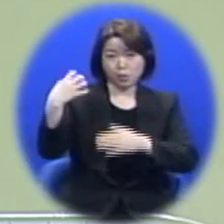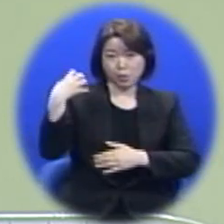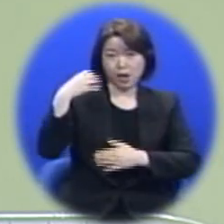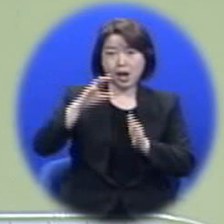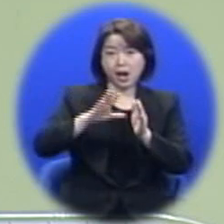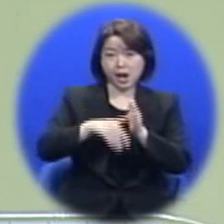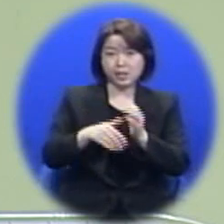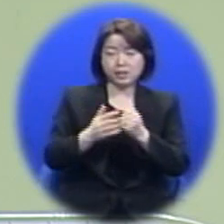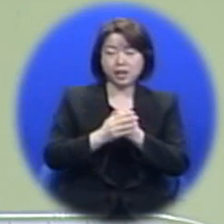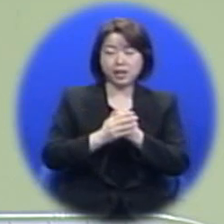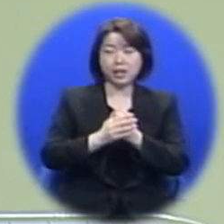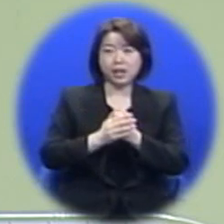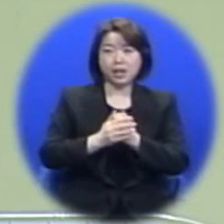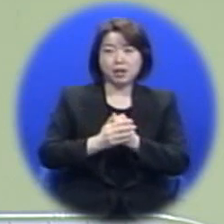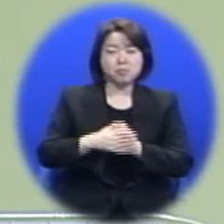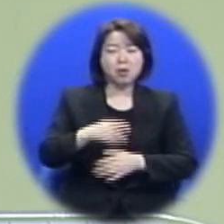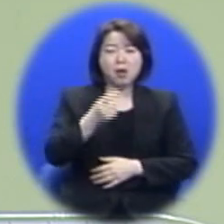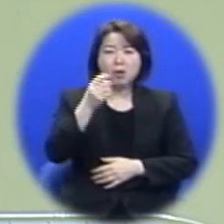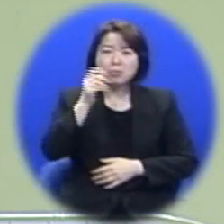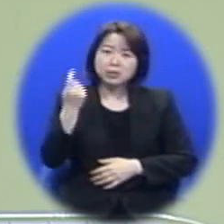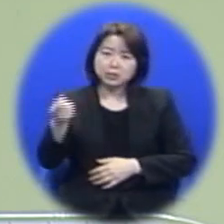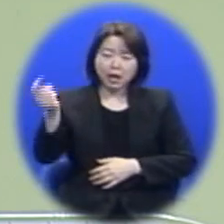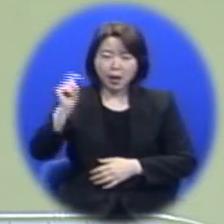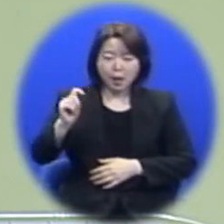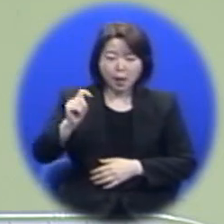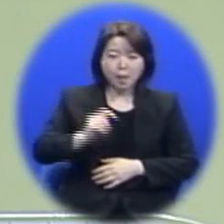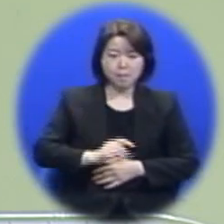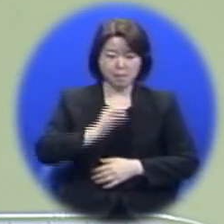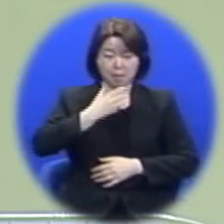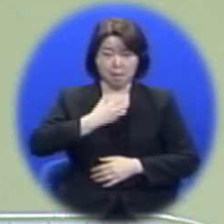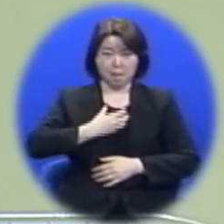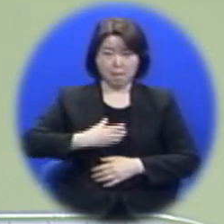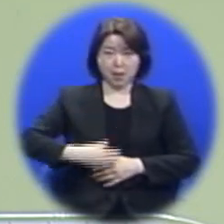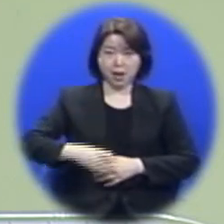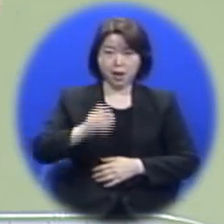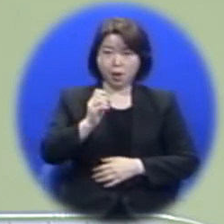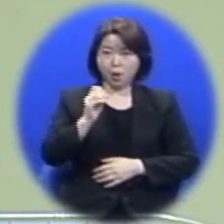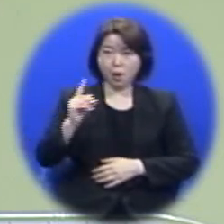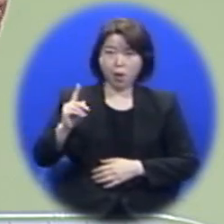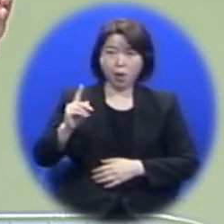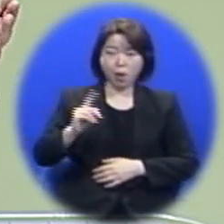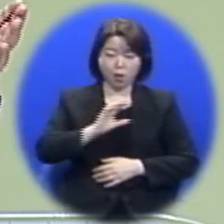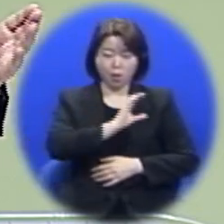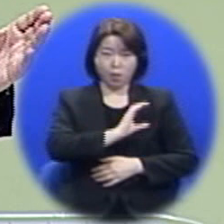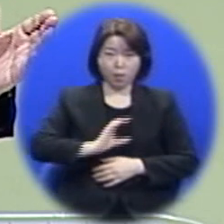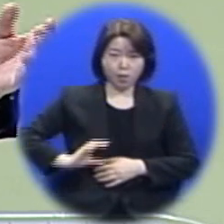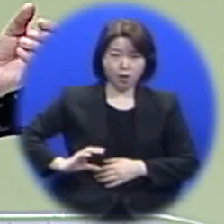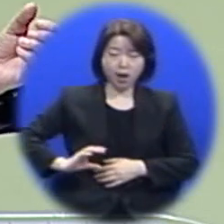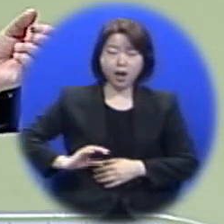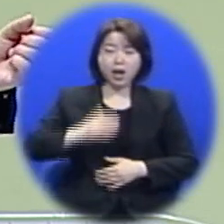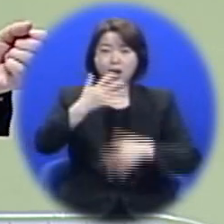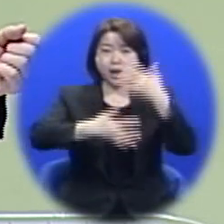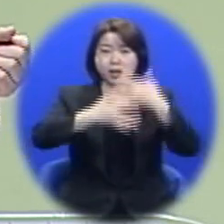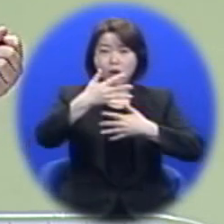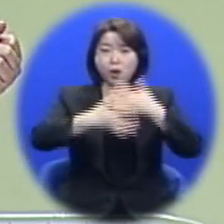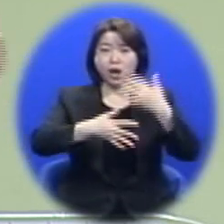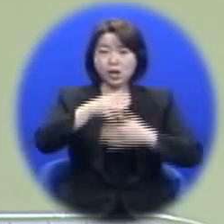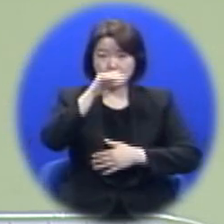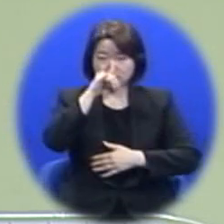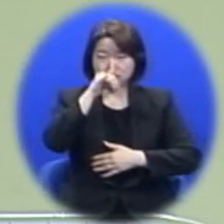교인들 하고 같이 영화 보러 가면서 마을의 꼭 전도 하기를 원하는 전도 대상자 도 함께